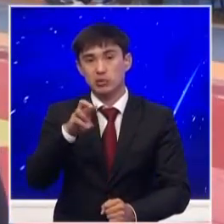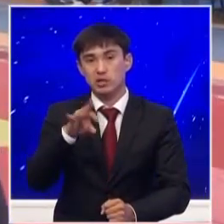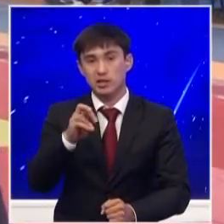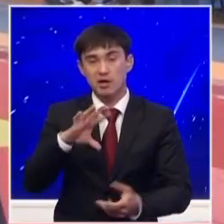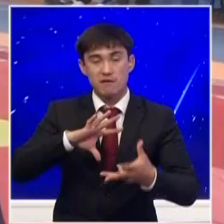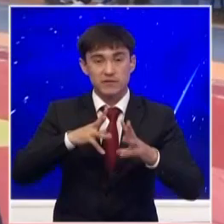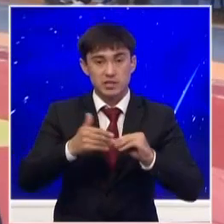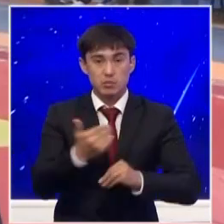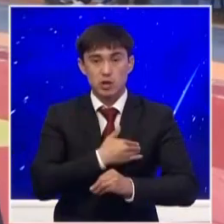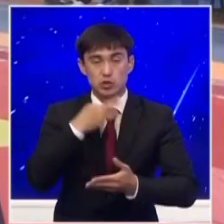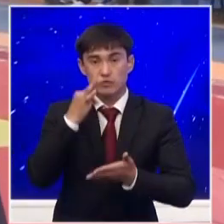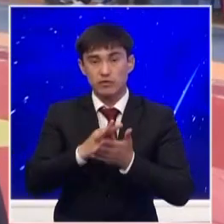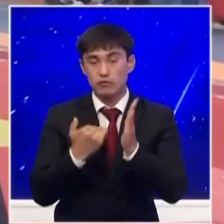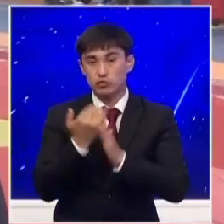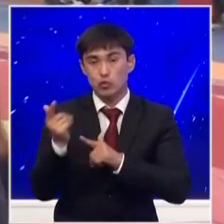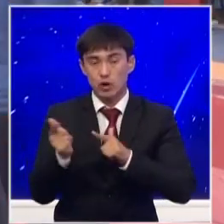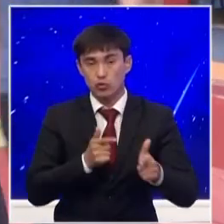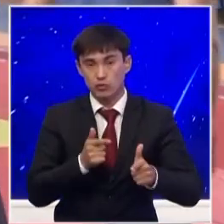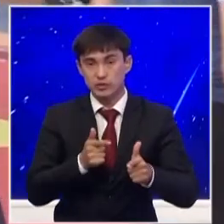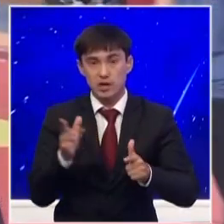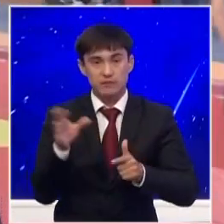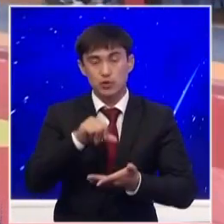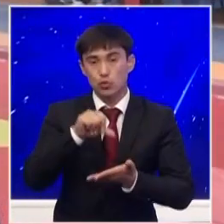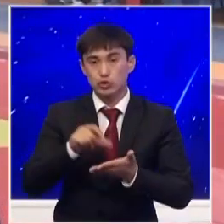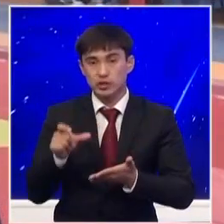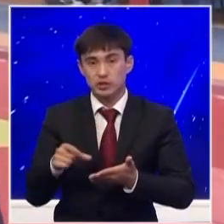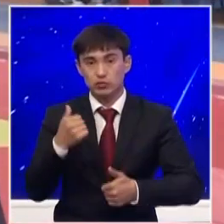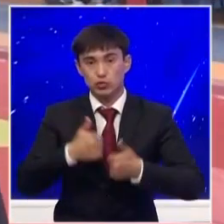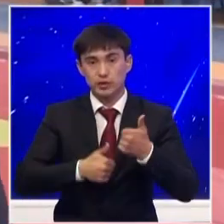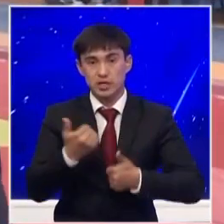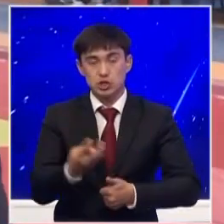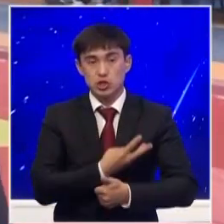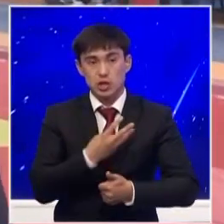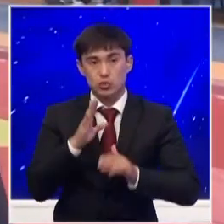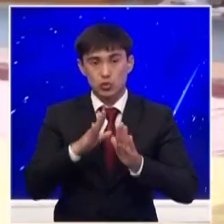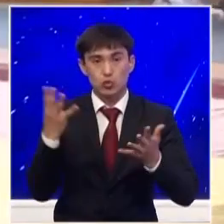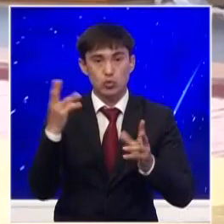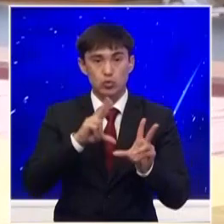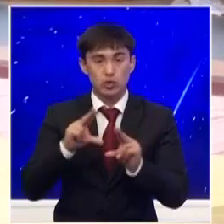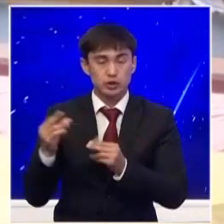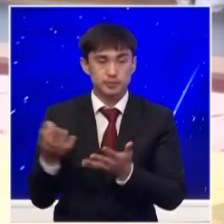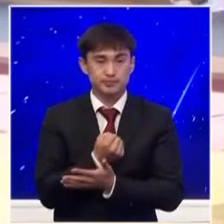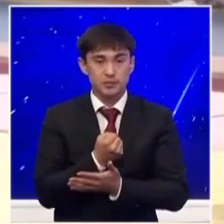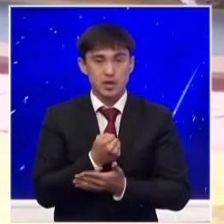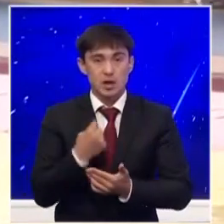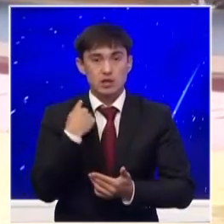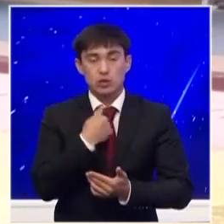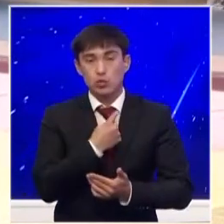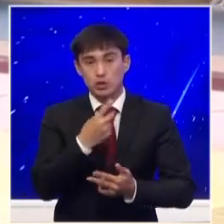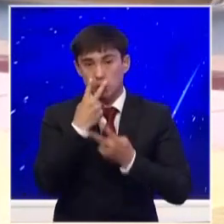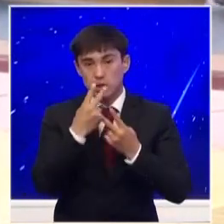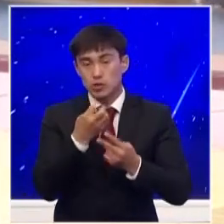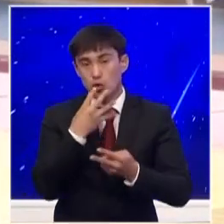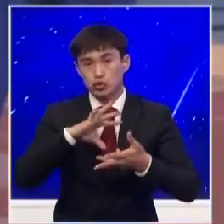В целом хочу отметить высокую подготовленность всех участников турнира. Желаю им только удачи. В этом турнире талдыкурганцы